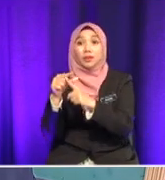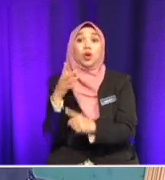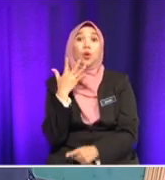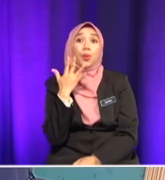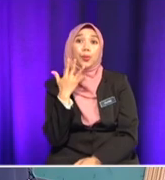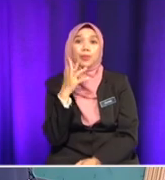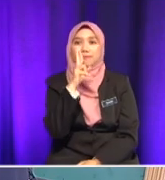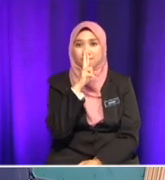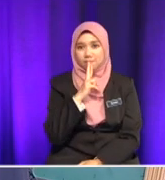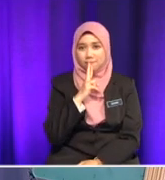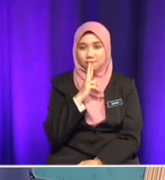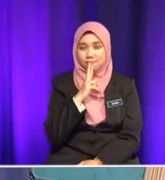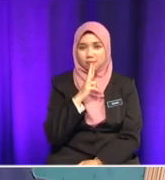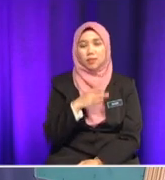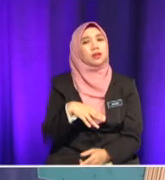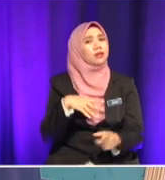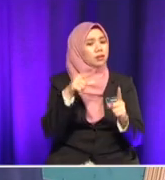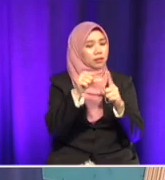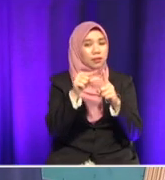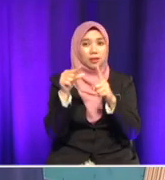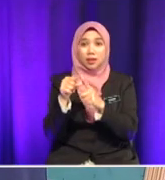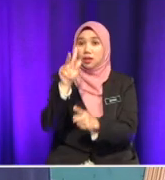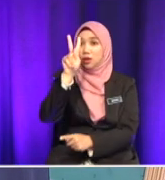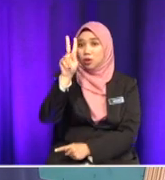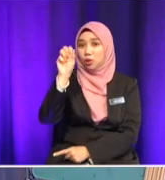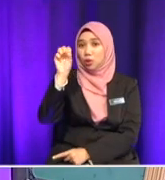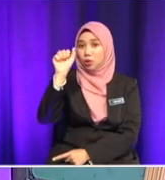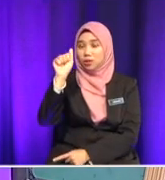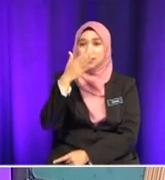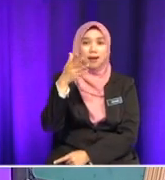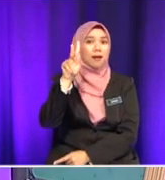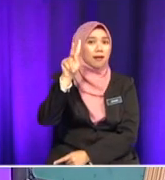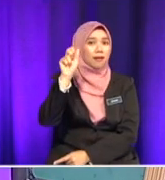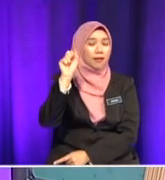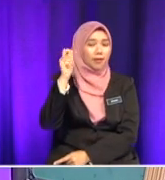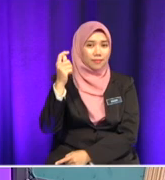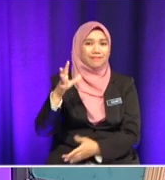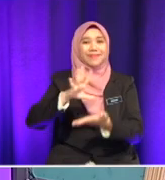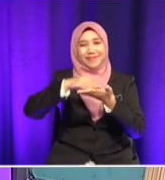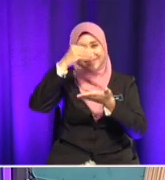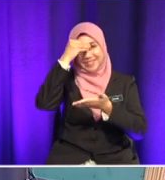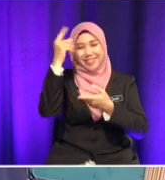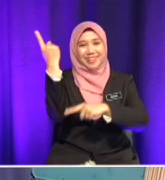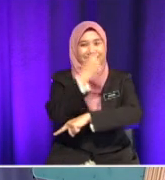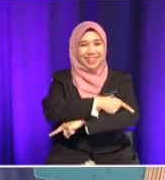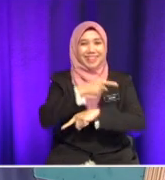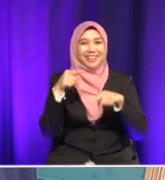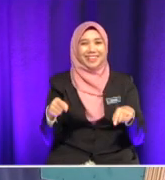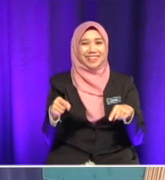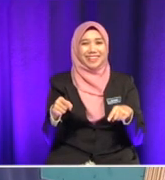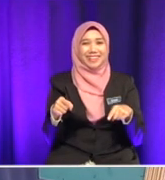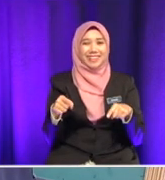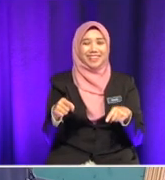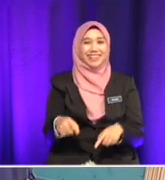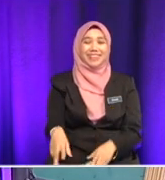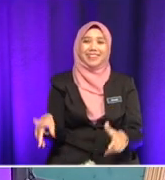kamera perkataan tersebut ialah kosakata yang akan kita pelajari pada hari ini Okelah